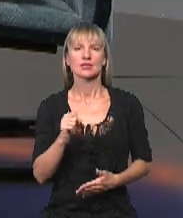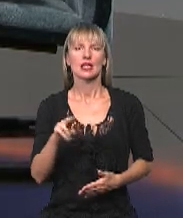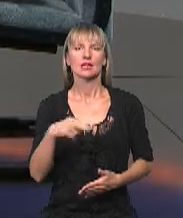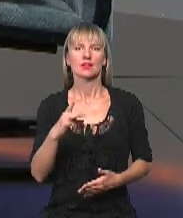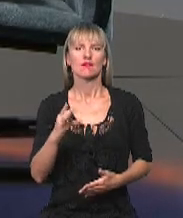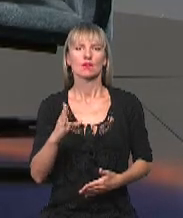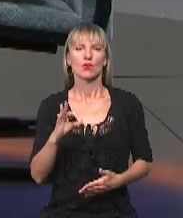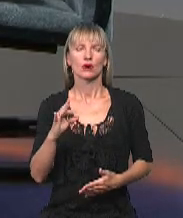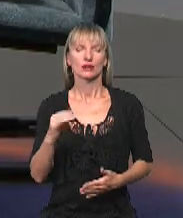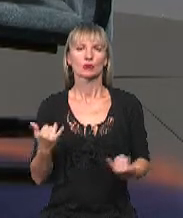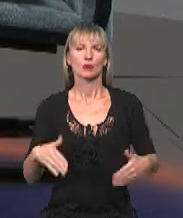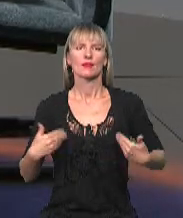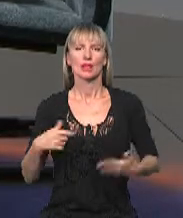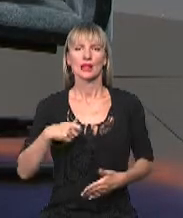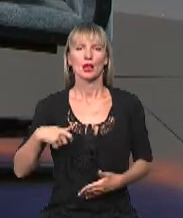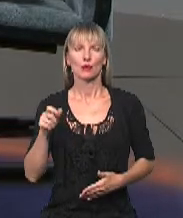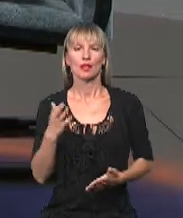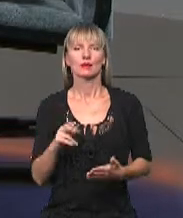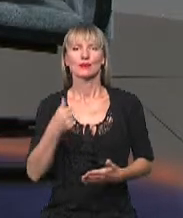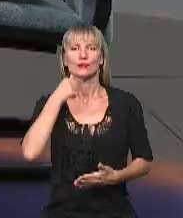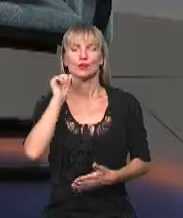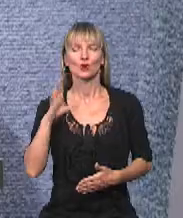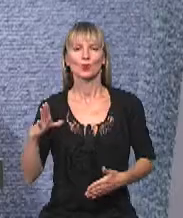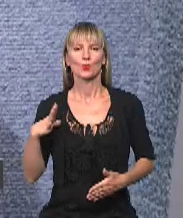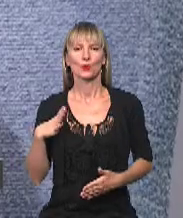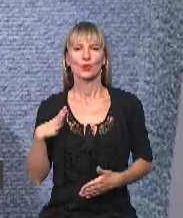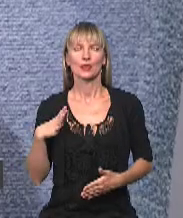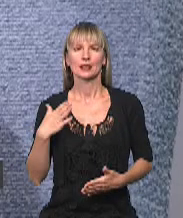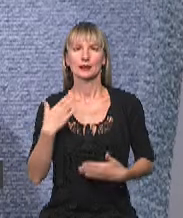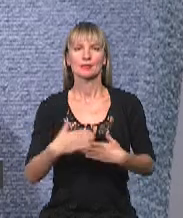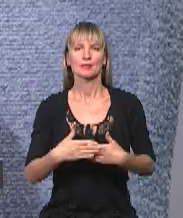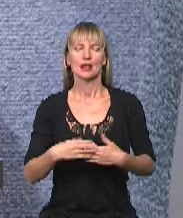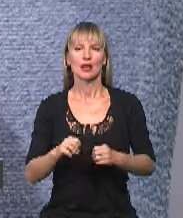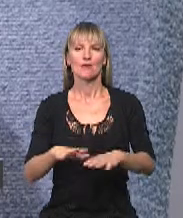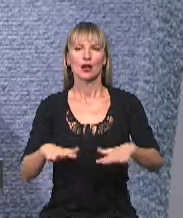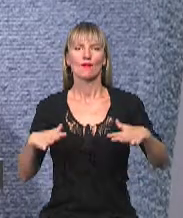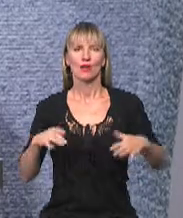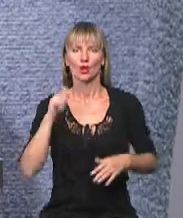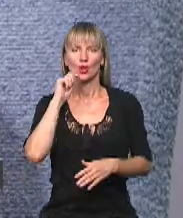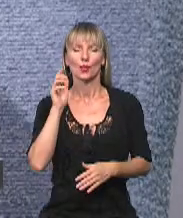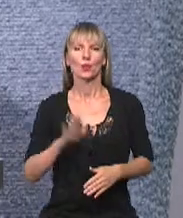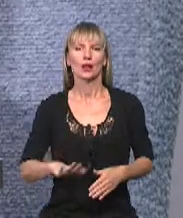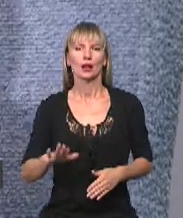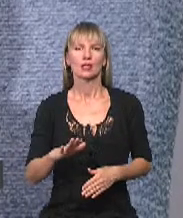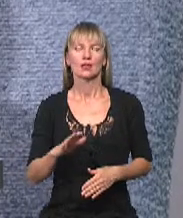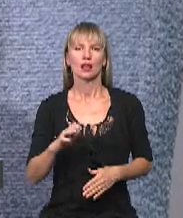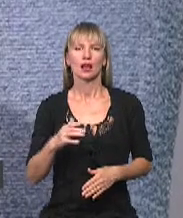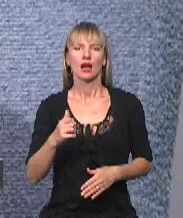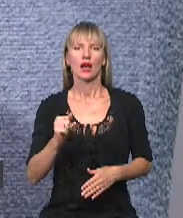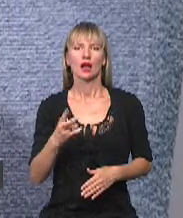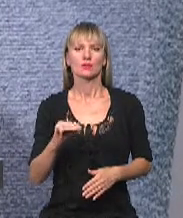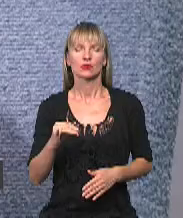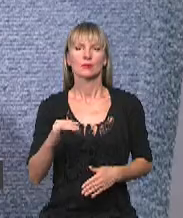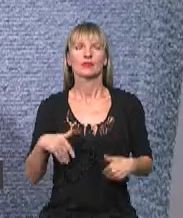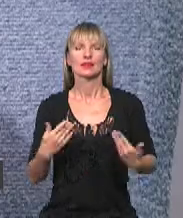би ви привітали депутатів, якби вчора були біля Верховної Ради України, Аню? Ну, власне, привітала